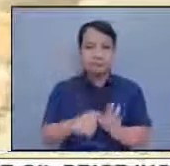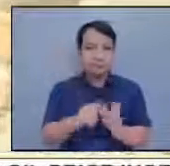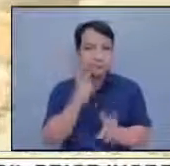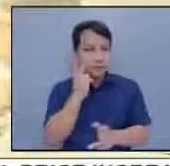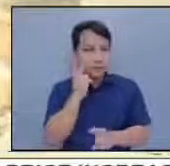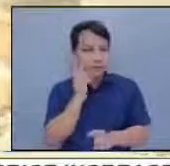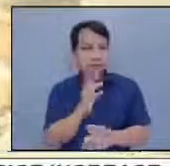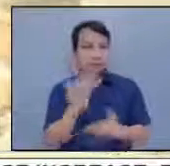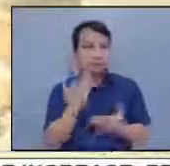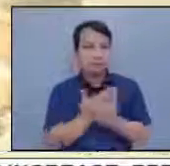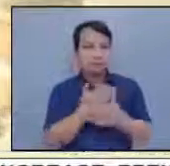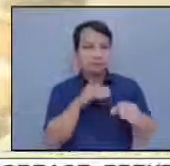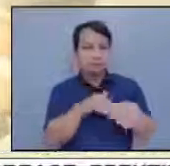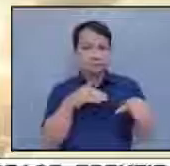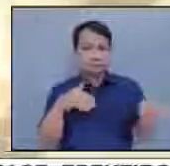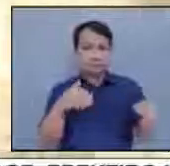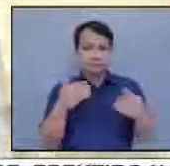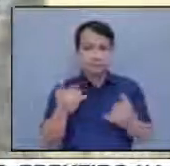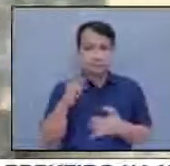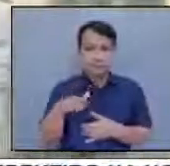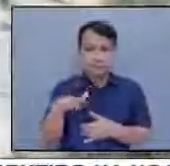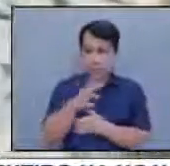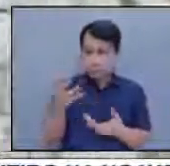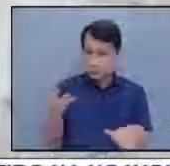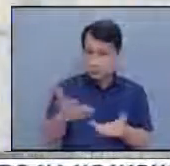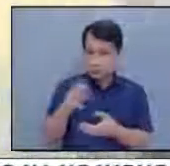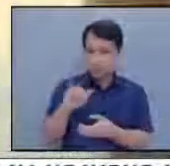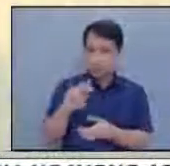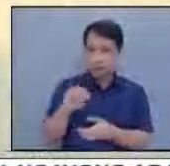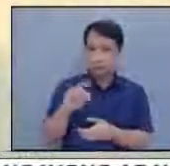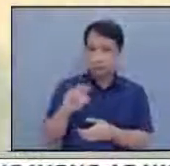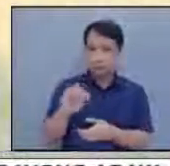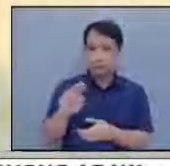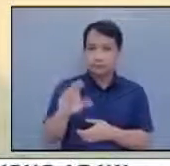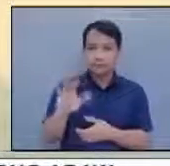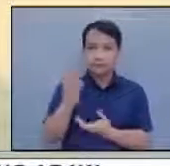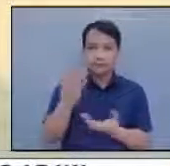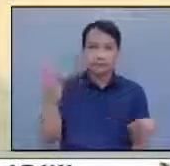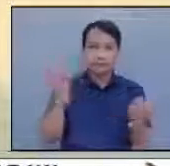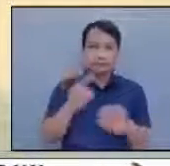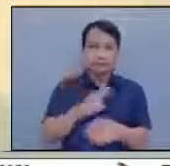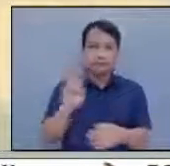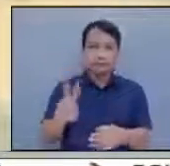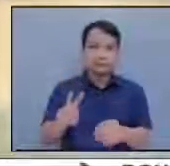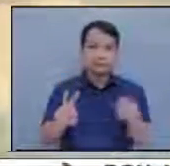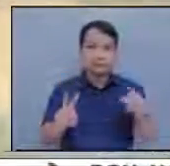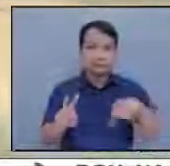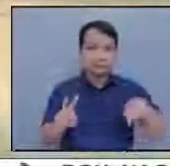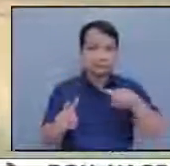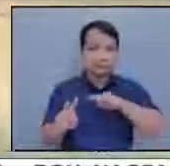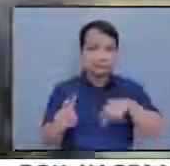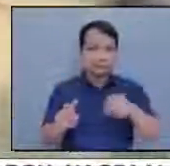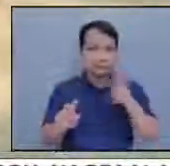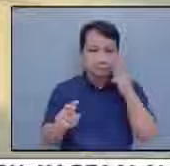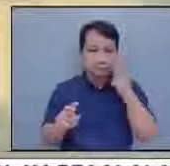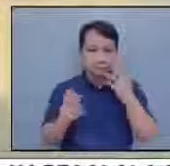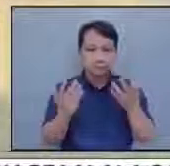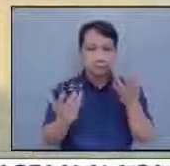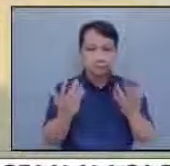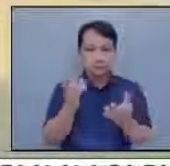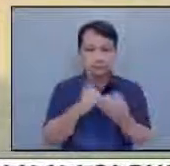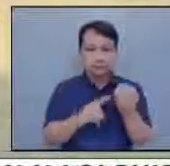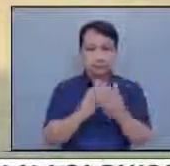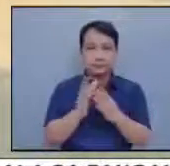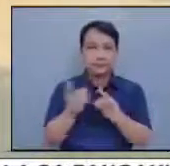ng trapiko sa oras na ito dito sa Mindanao Avenue sa bahagi ng Valenzuela. Sa oras na ito, karamihan doon sa mga